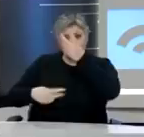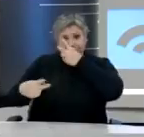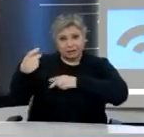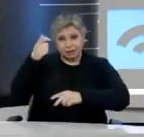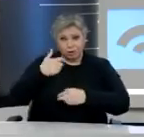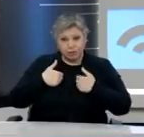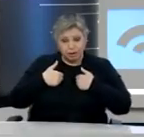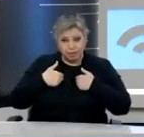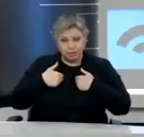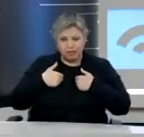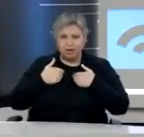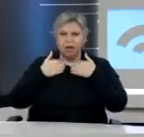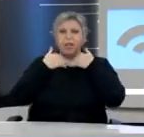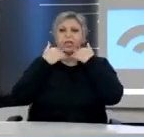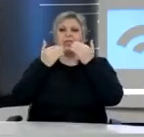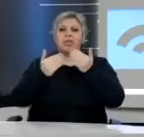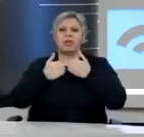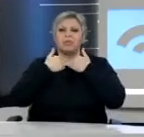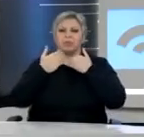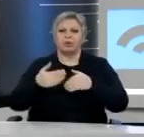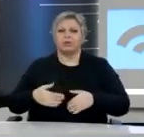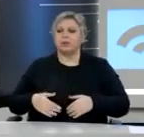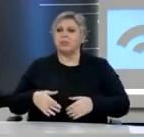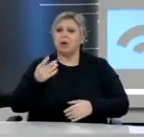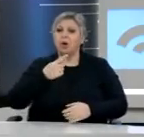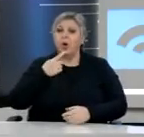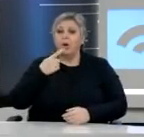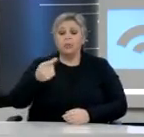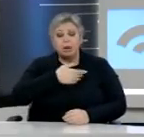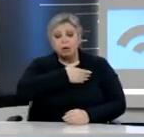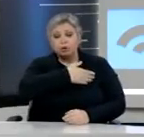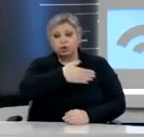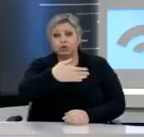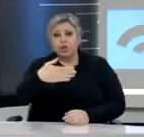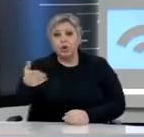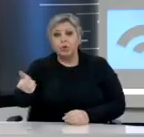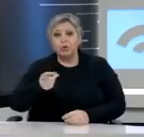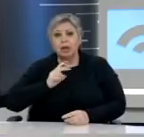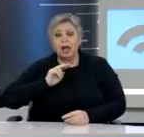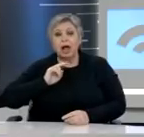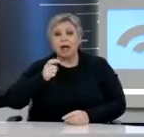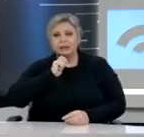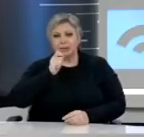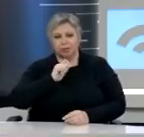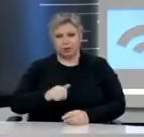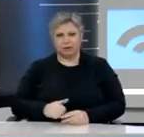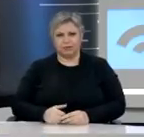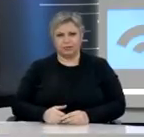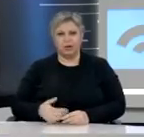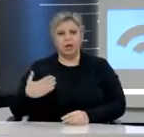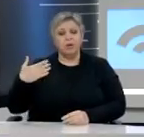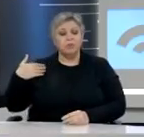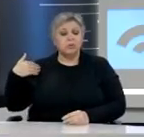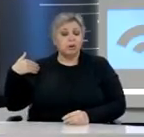κυρίες και κύριοι βουλευτές της αντιπολίτευσης όλων των κομμάτων, τα τελευταία χρόνια που βρίσκομαι στη θέση